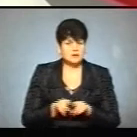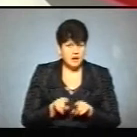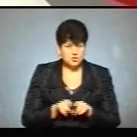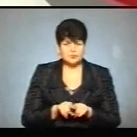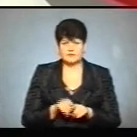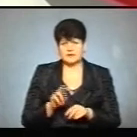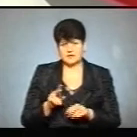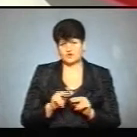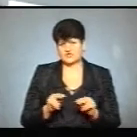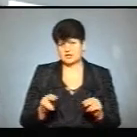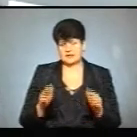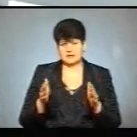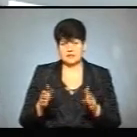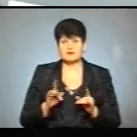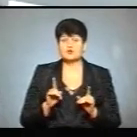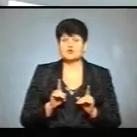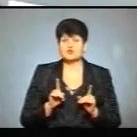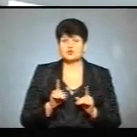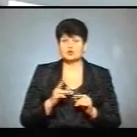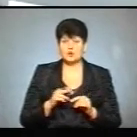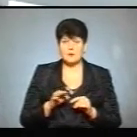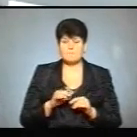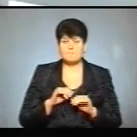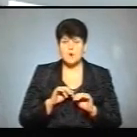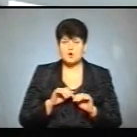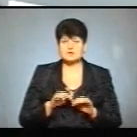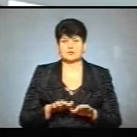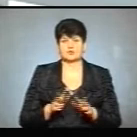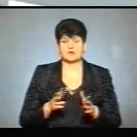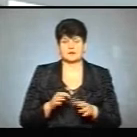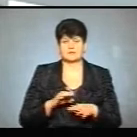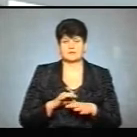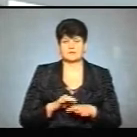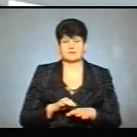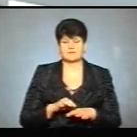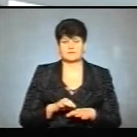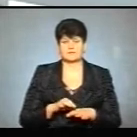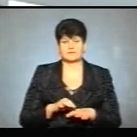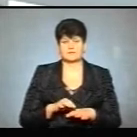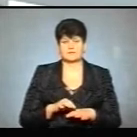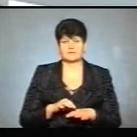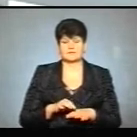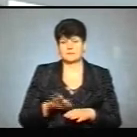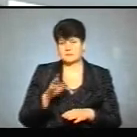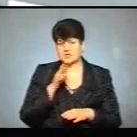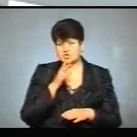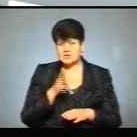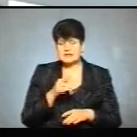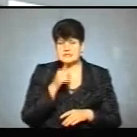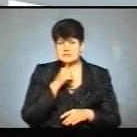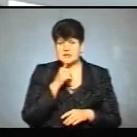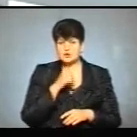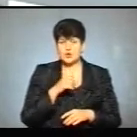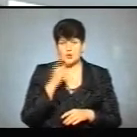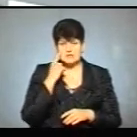до вчителів. Щодо процедур, які відбуваються під час експертної